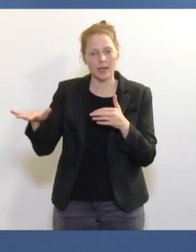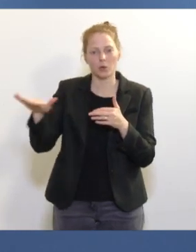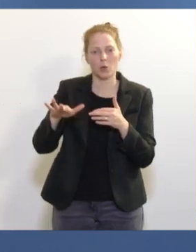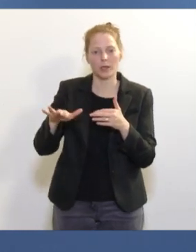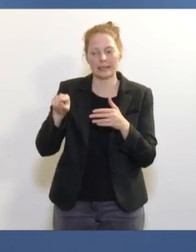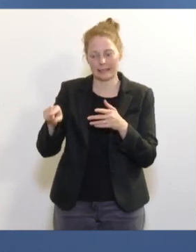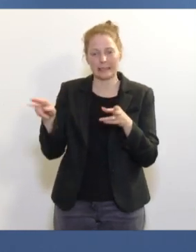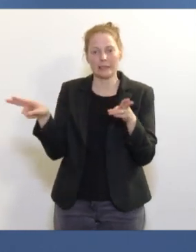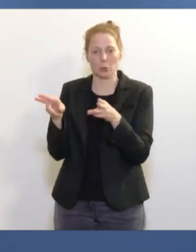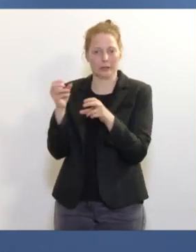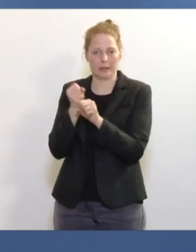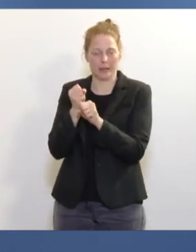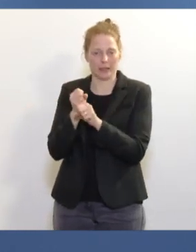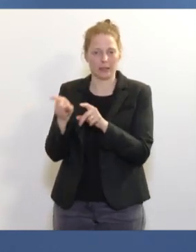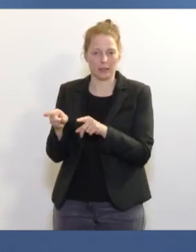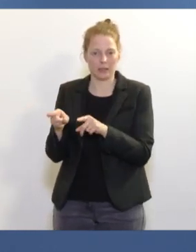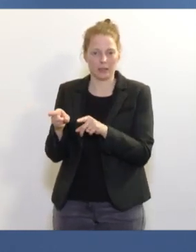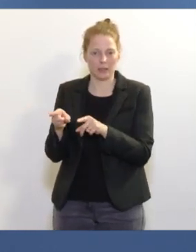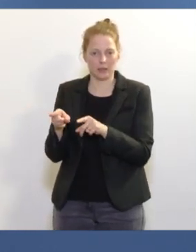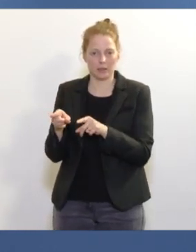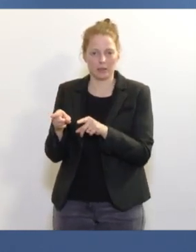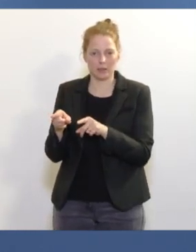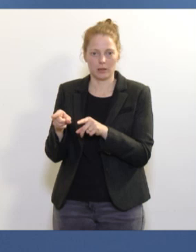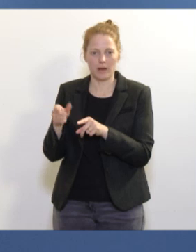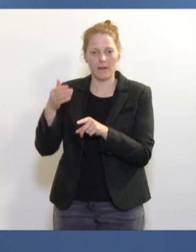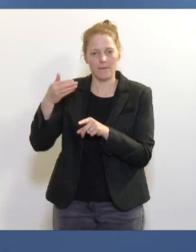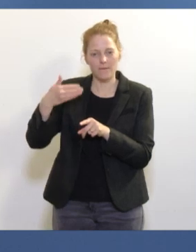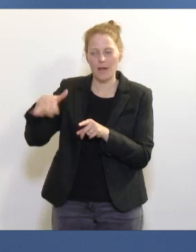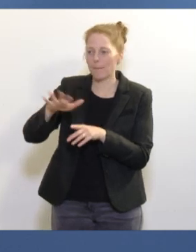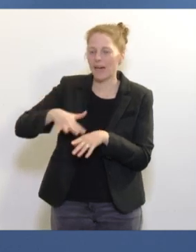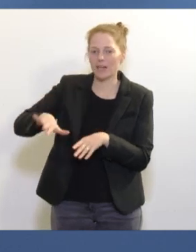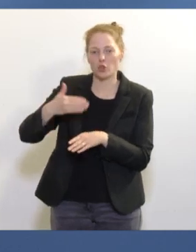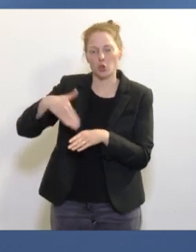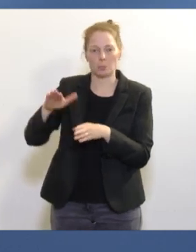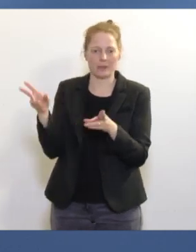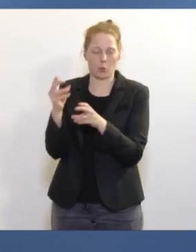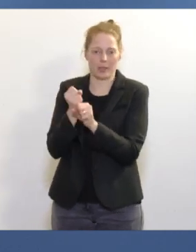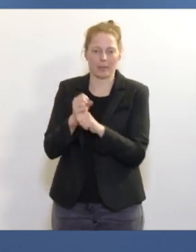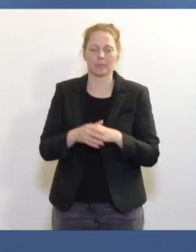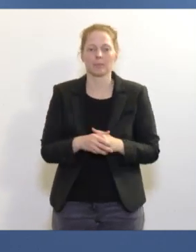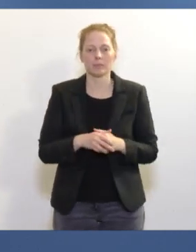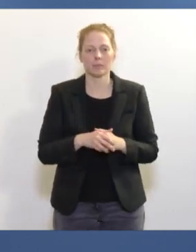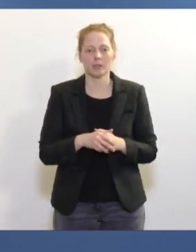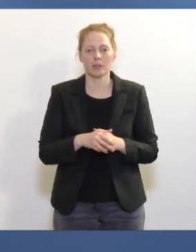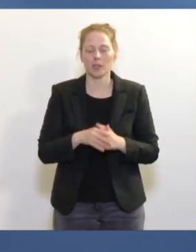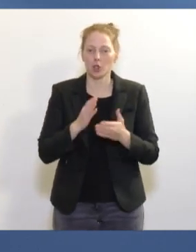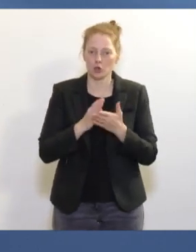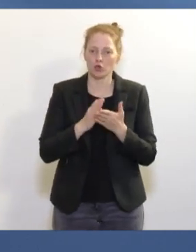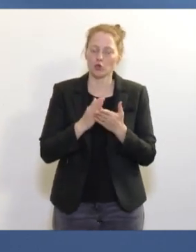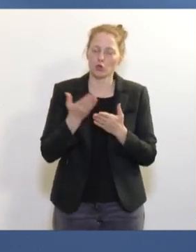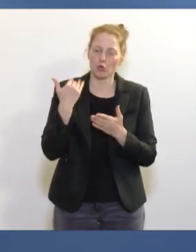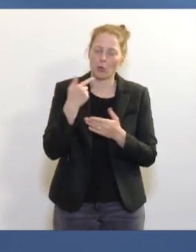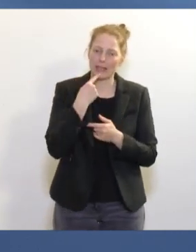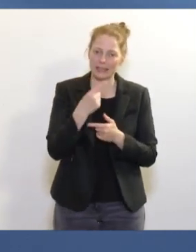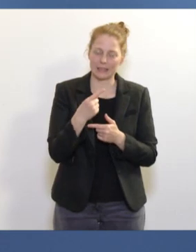Chômage partiell zurückgegriffen wird. Verjängen sind das? Ich meine, sind die, da für drin, die man, über die man schon für